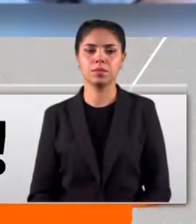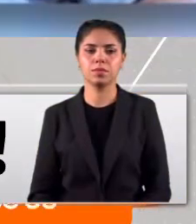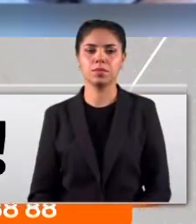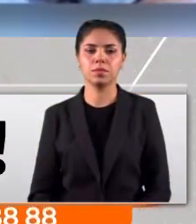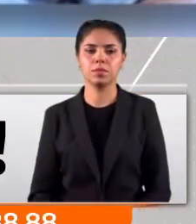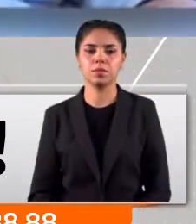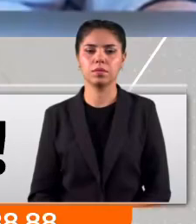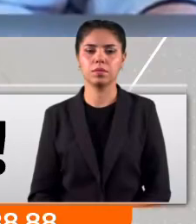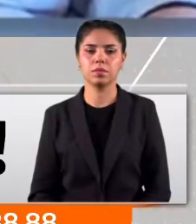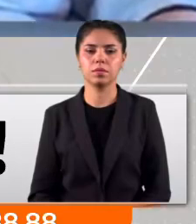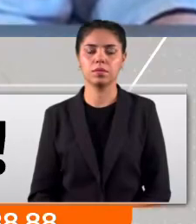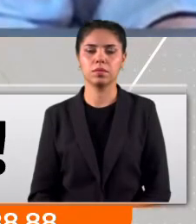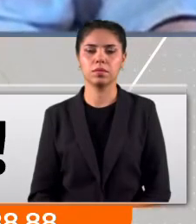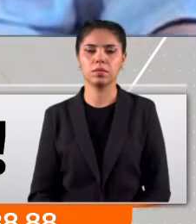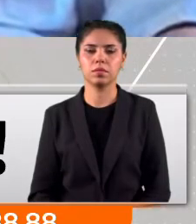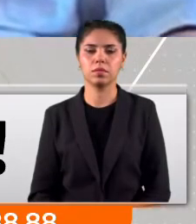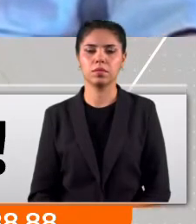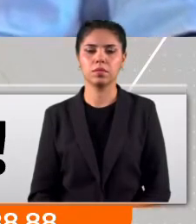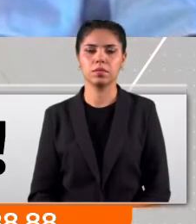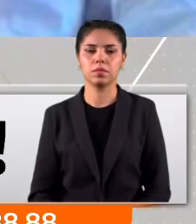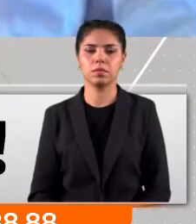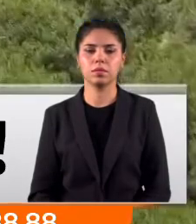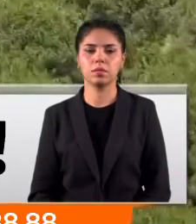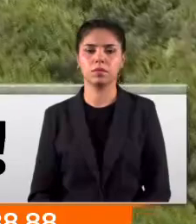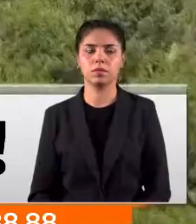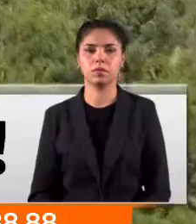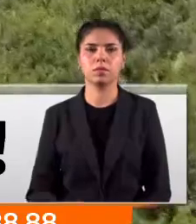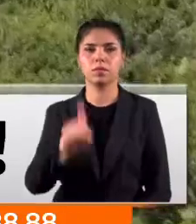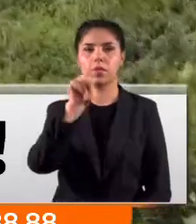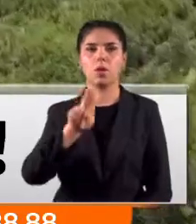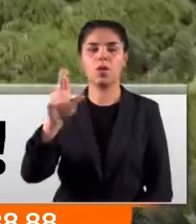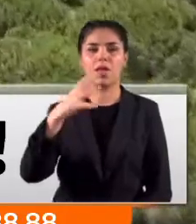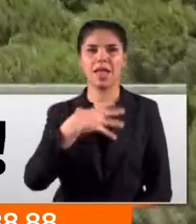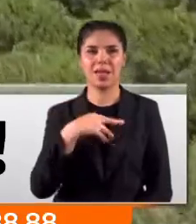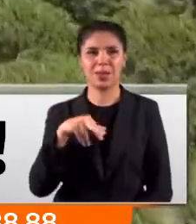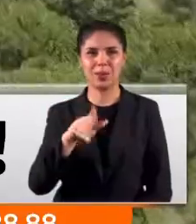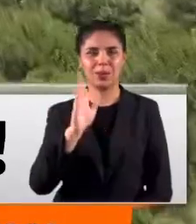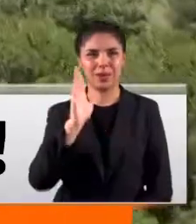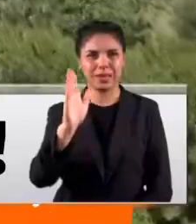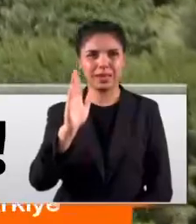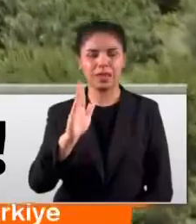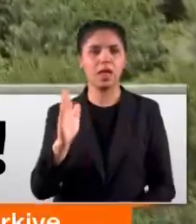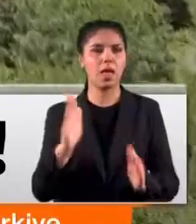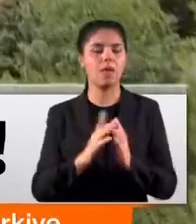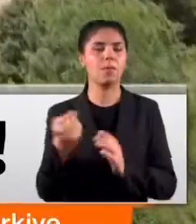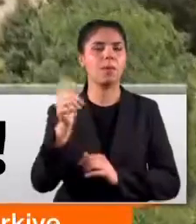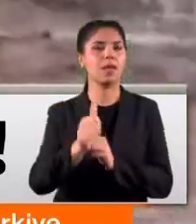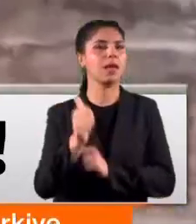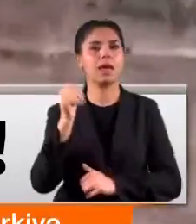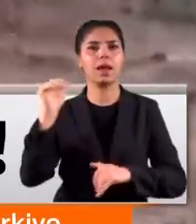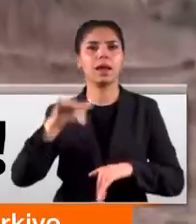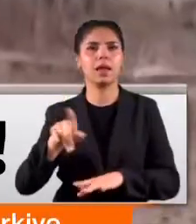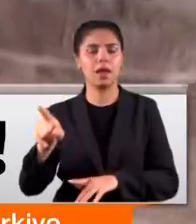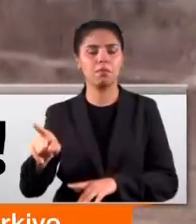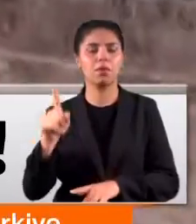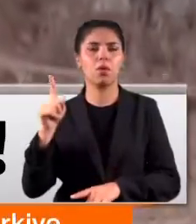Hiçbir iz bulunmadı. Ne bir ayak izi ne de bir kan izi. 17 Haziran'da yürüyüşe çıkmış, eve bir daha dönmemişti.